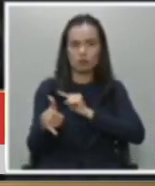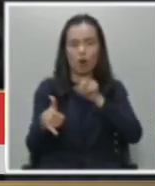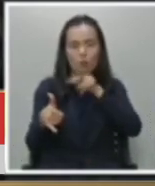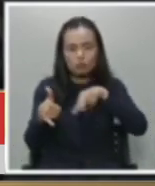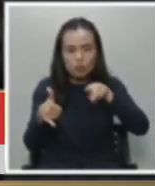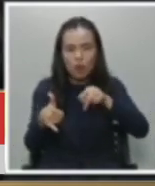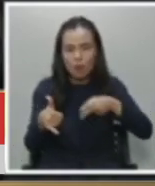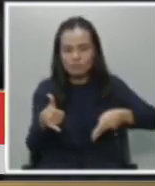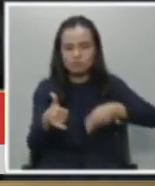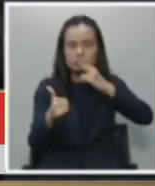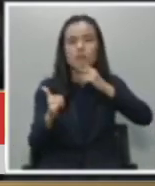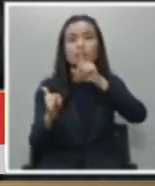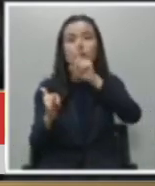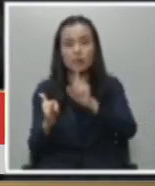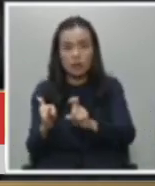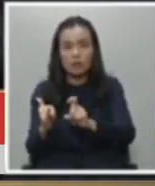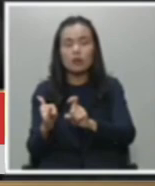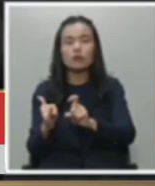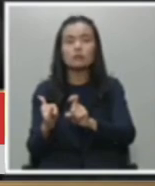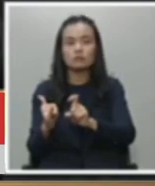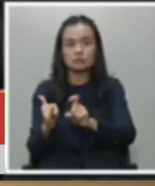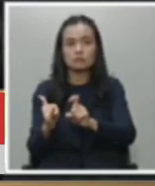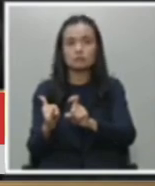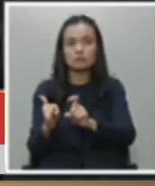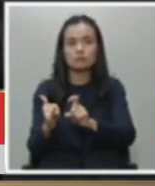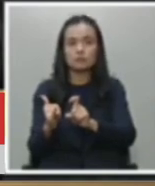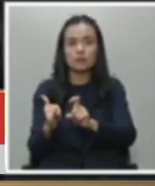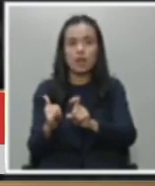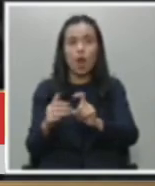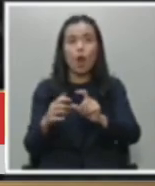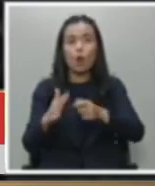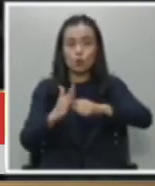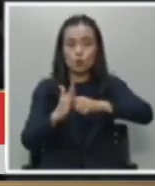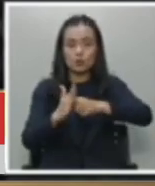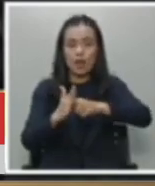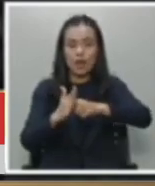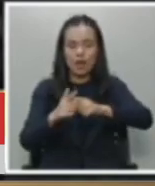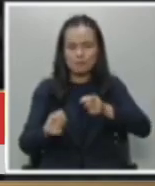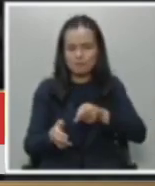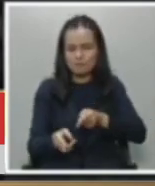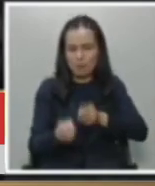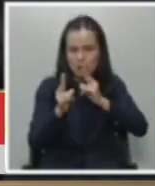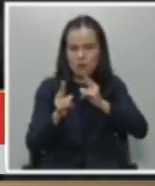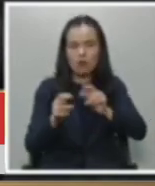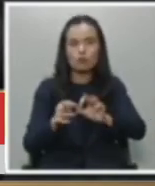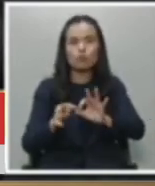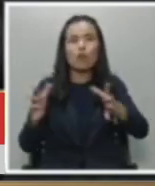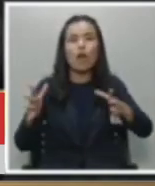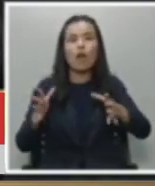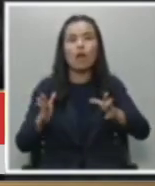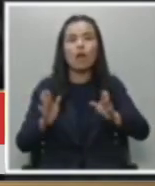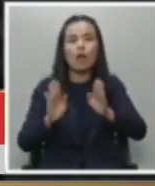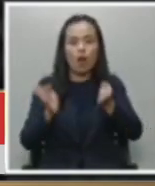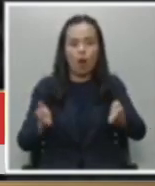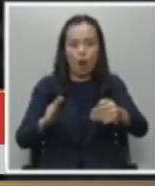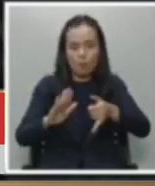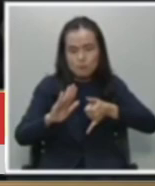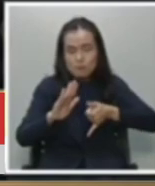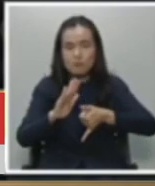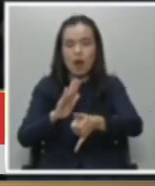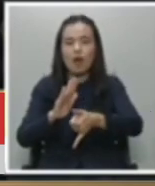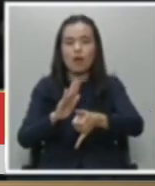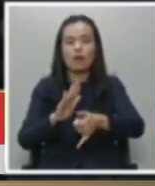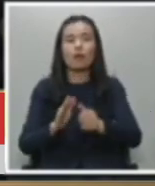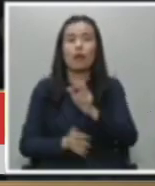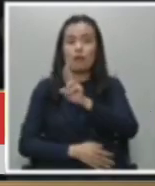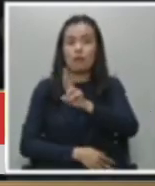แล้วก็ใช้ปืนยิงกุญแจแล้วก็เอาปืนไปแล้วก็ไปที่คลังกระสุนเนื่องจากว่าการจัดระ